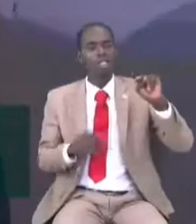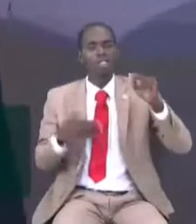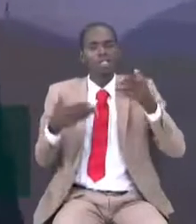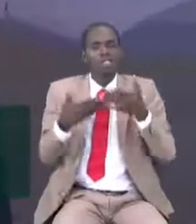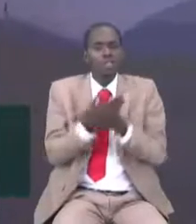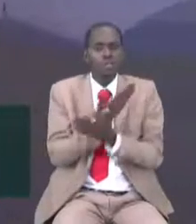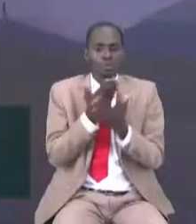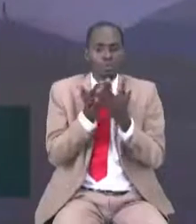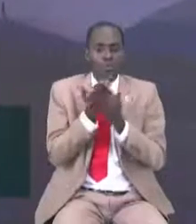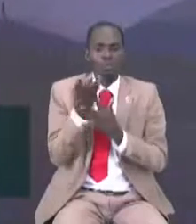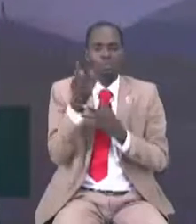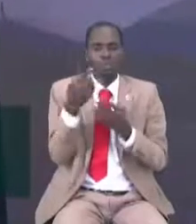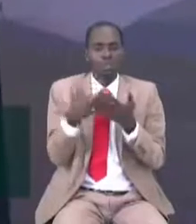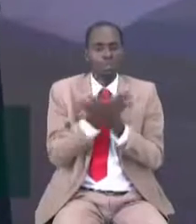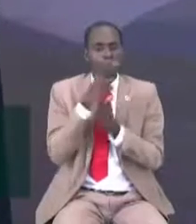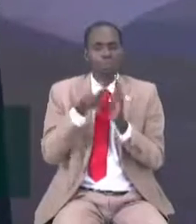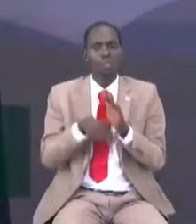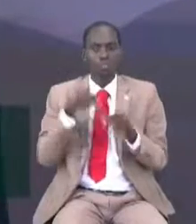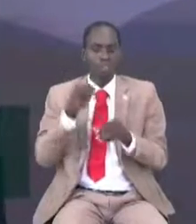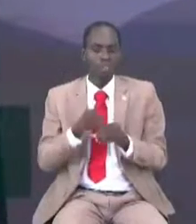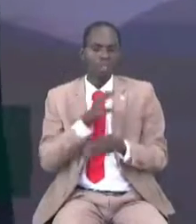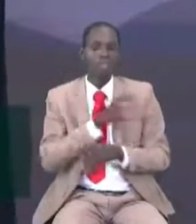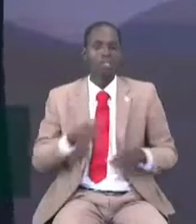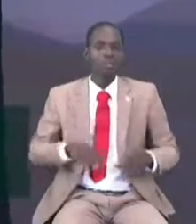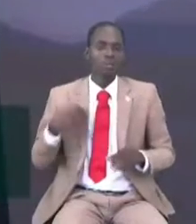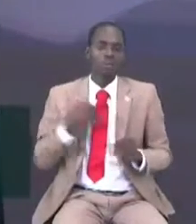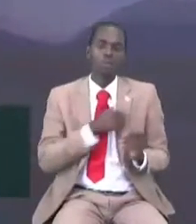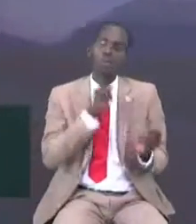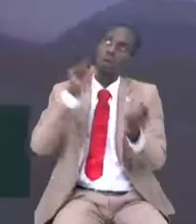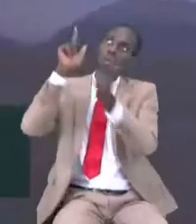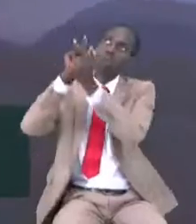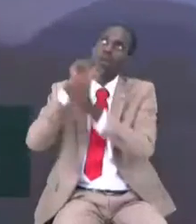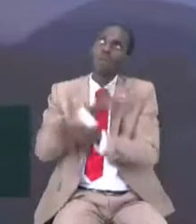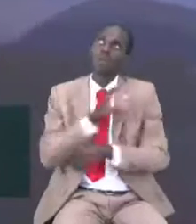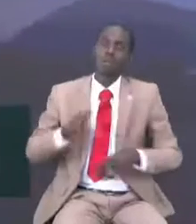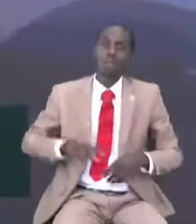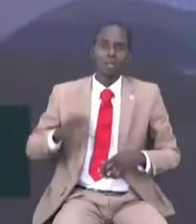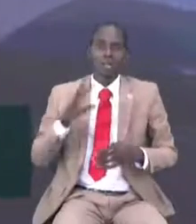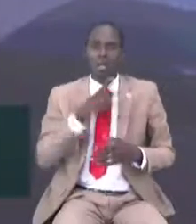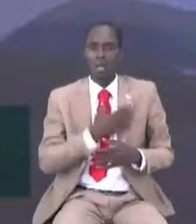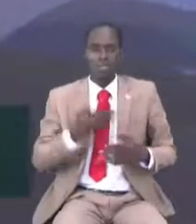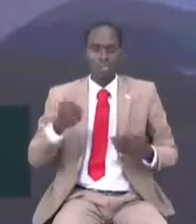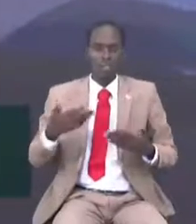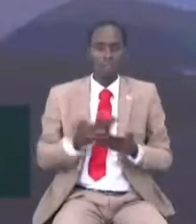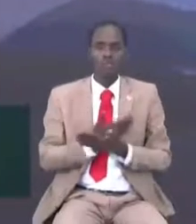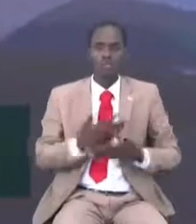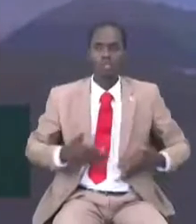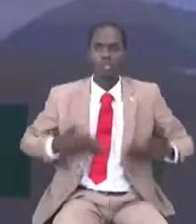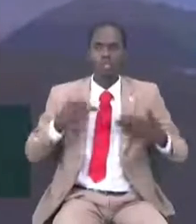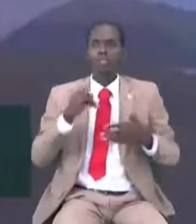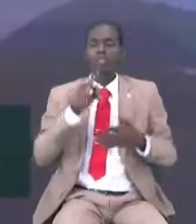en Christ. Nous venons à Christ, la nouvelle vie. La nouvelle vie, ce n'est pas ce qu'on fait